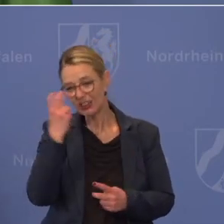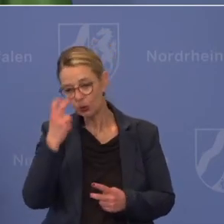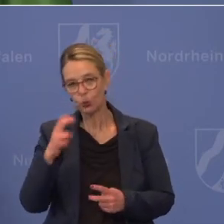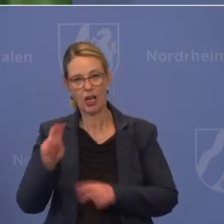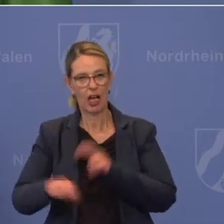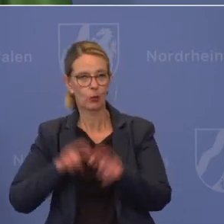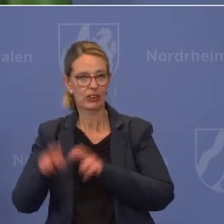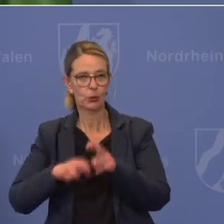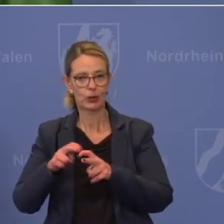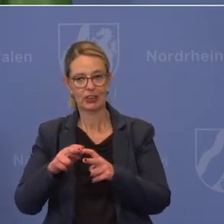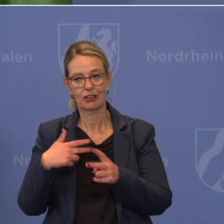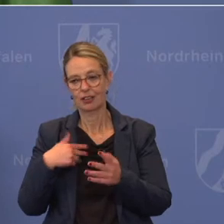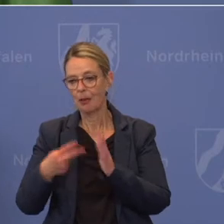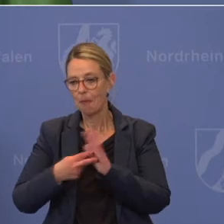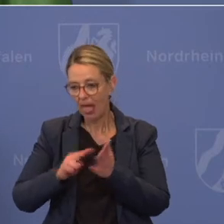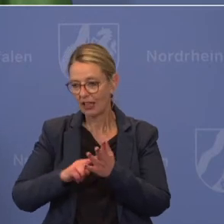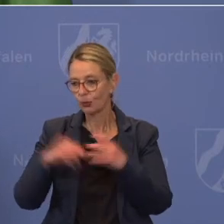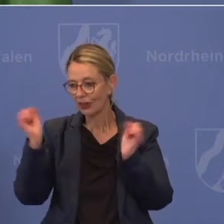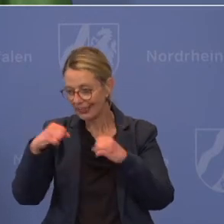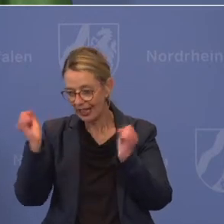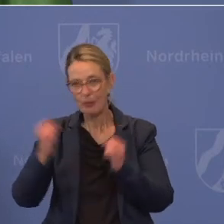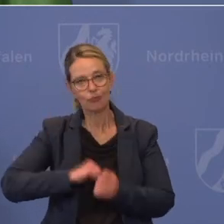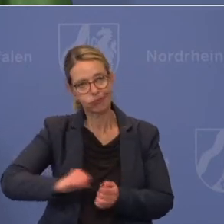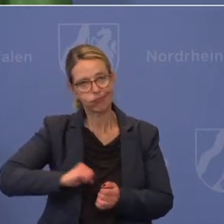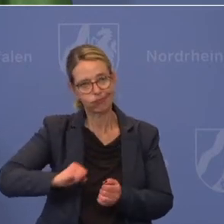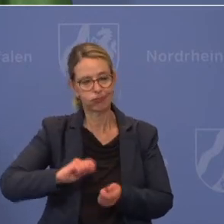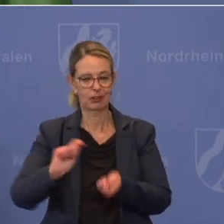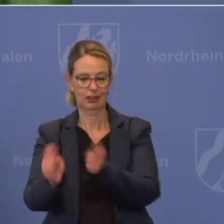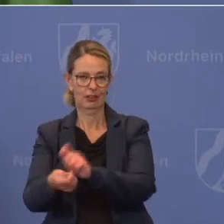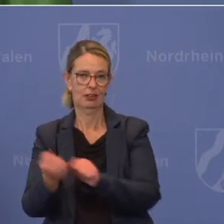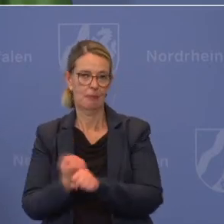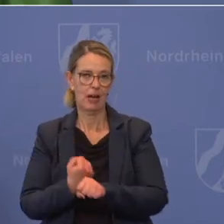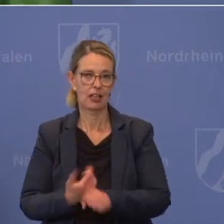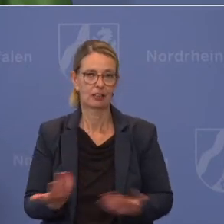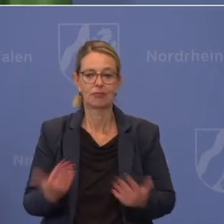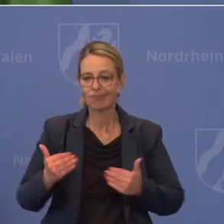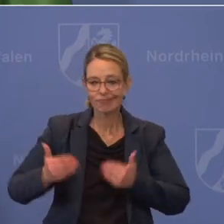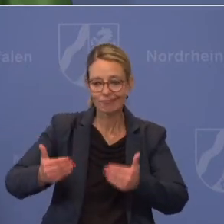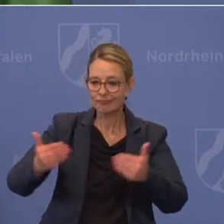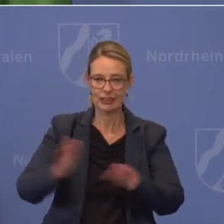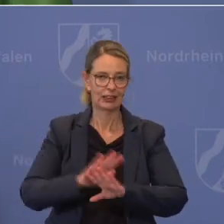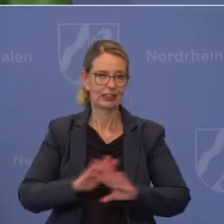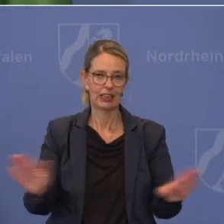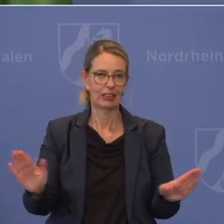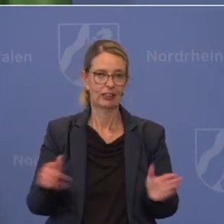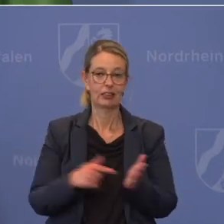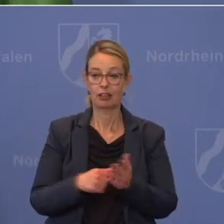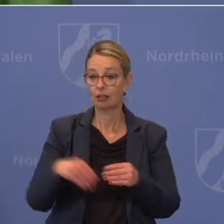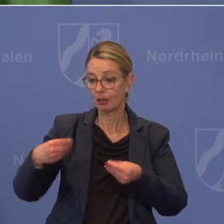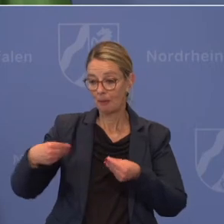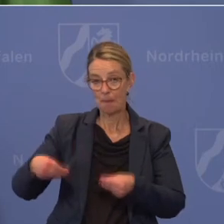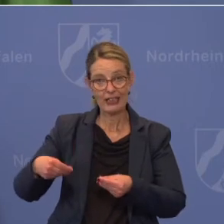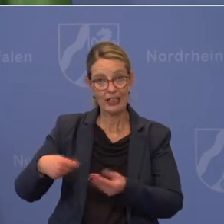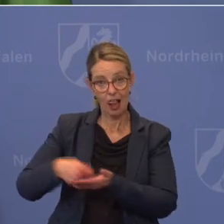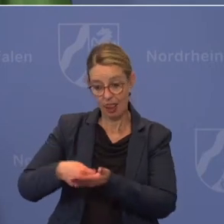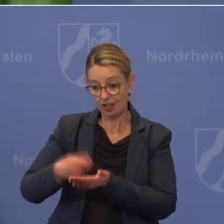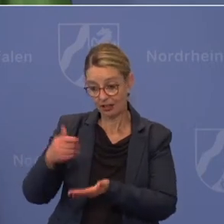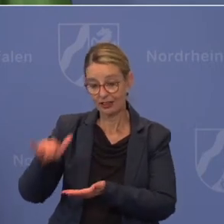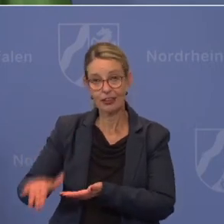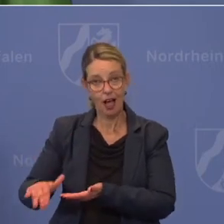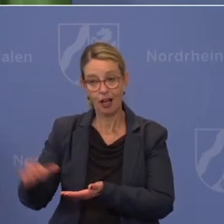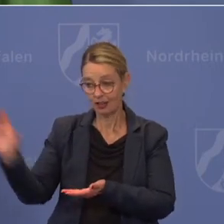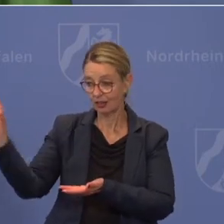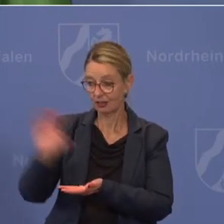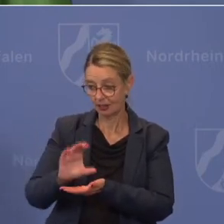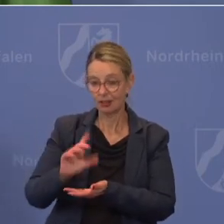mit Planungs- und Genehmigungsverfahren beschleunigt voranzukommen, damit auch die investiven Mittel, die jetzt zusätzlich geschaffen